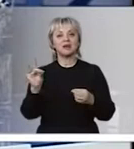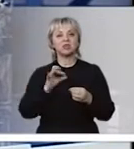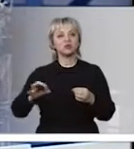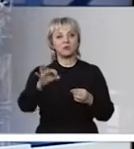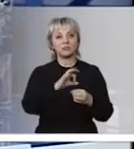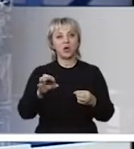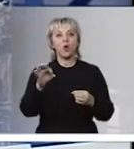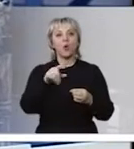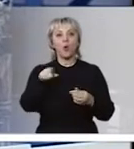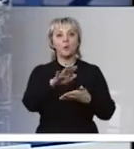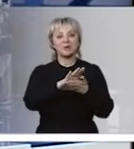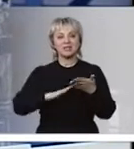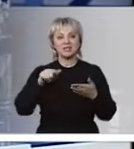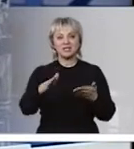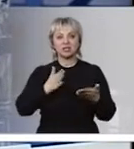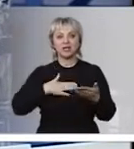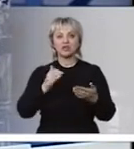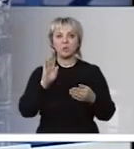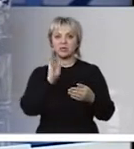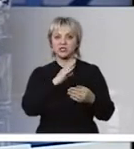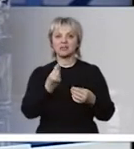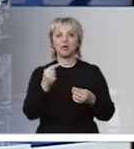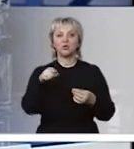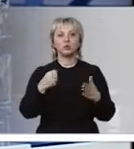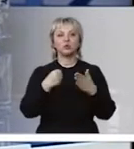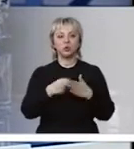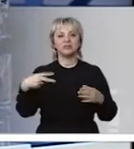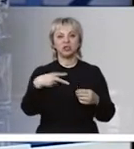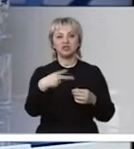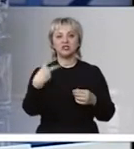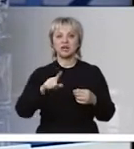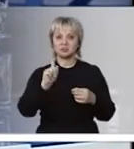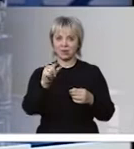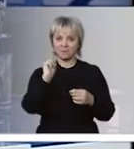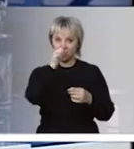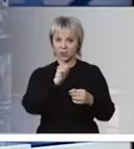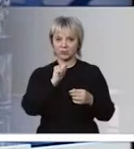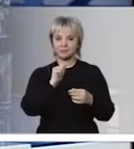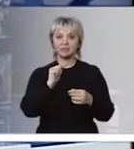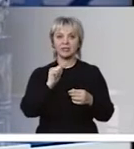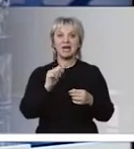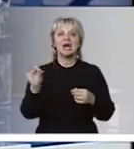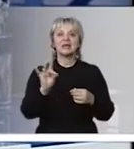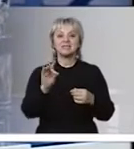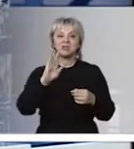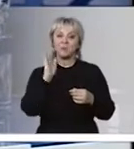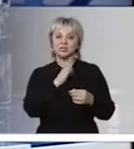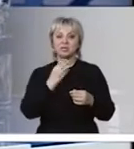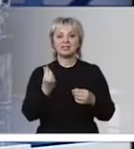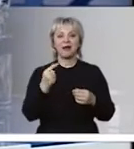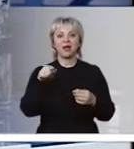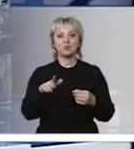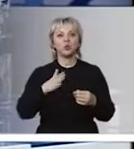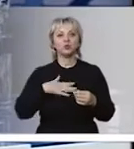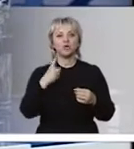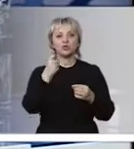Ростовской области о продлении нашего материнского капитала до 2021 года. Размер материнского